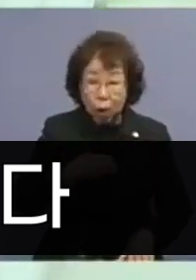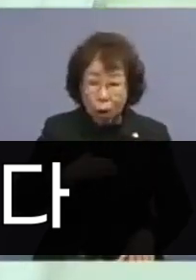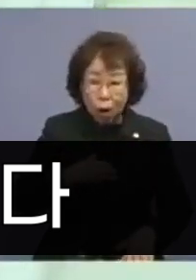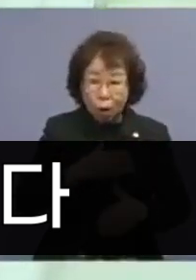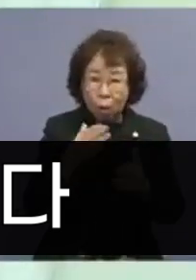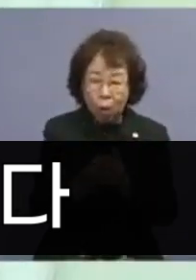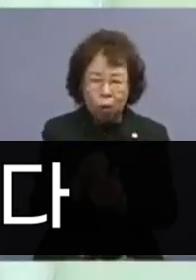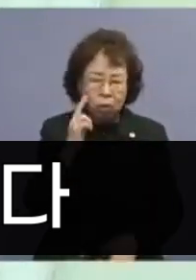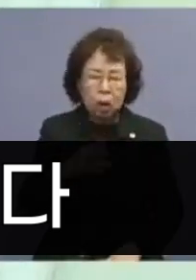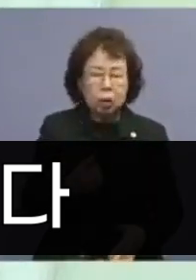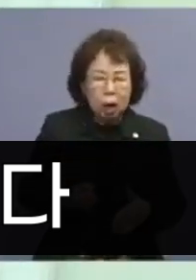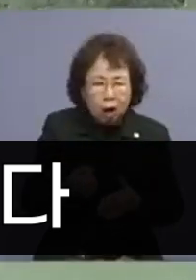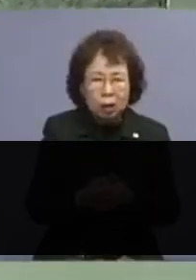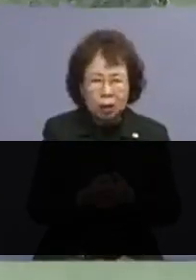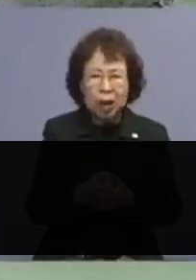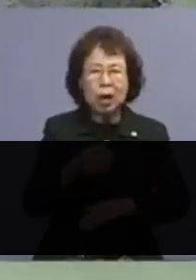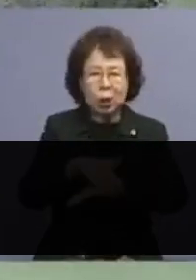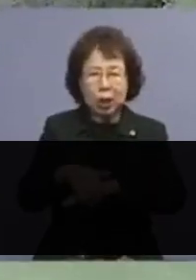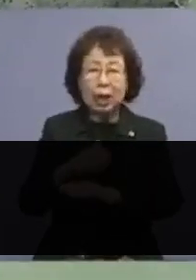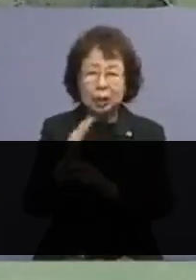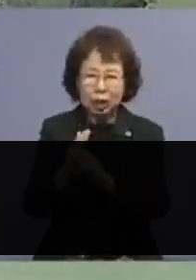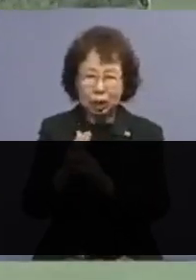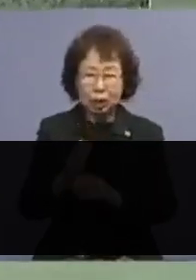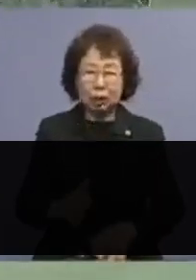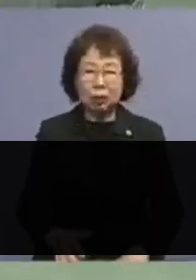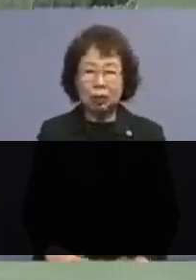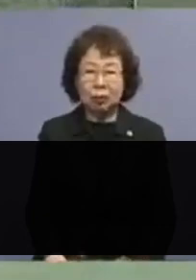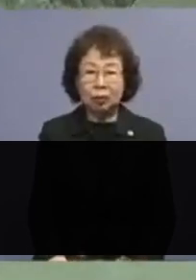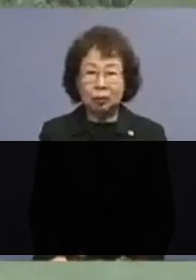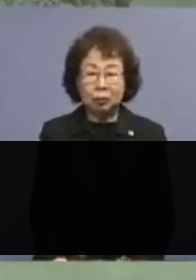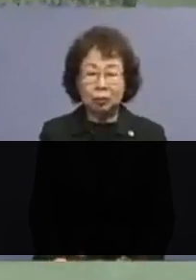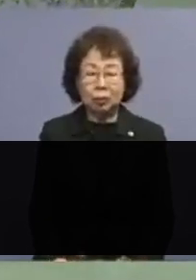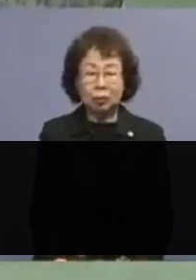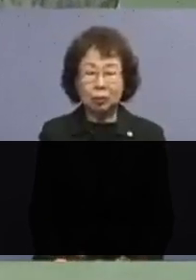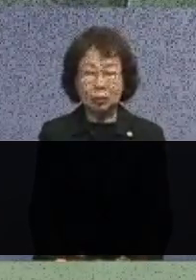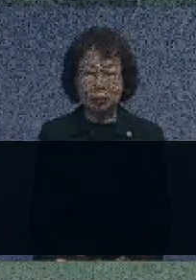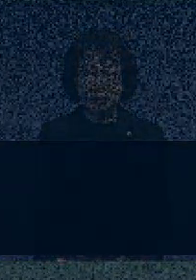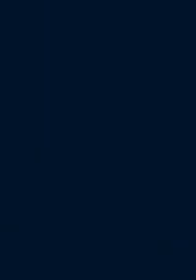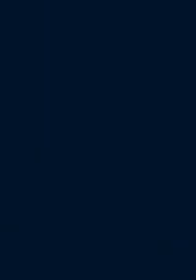최종 결정할 계획입니다 KBS 뉴스 최재훈입니다